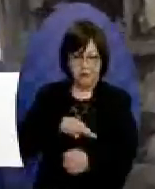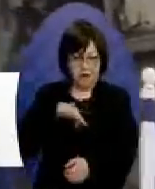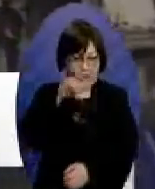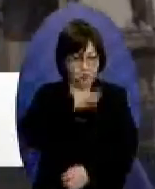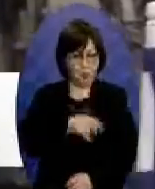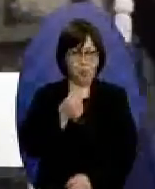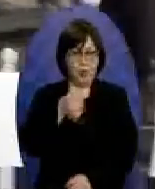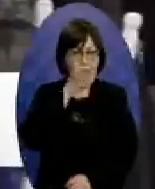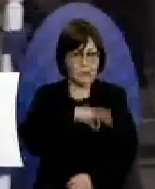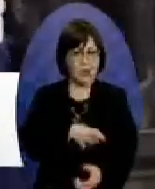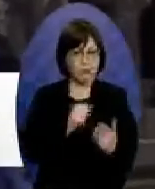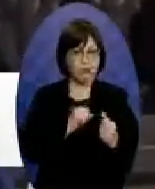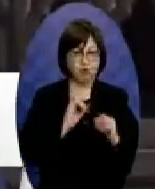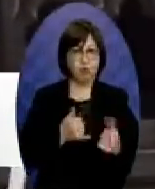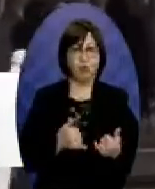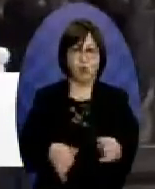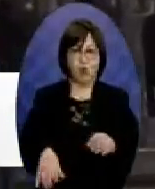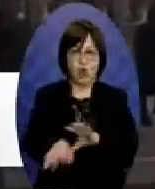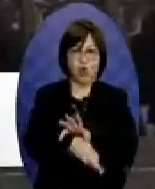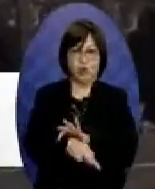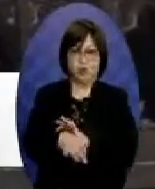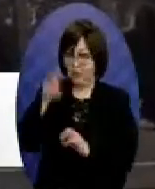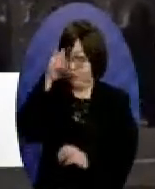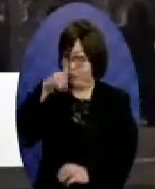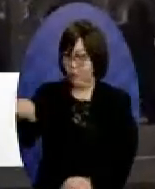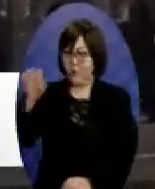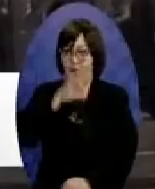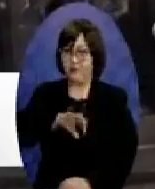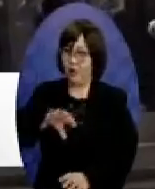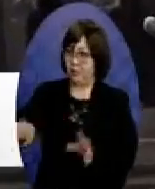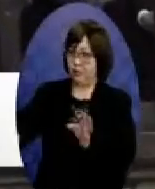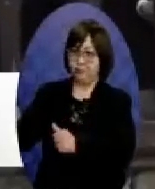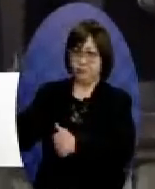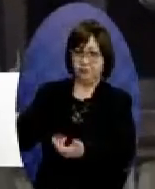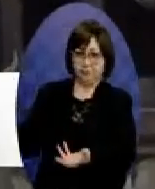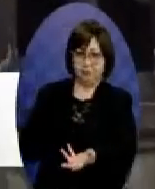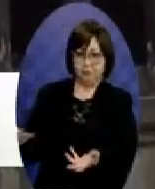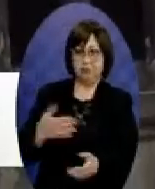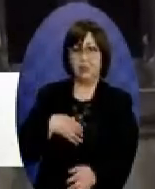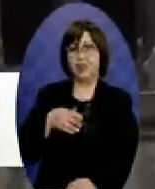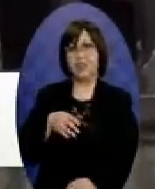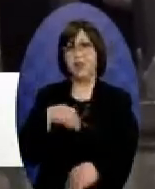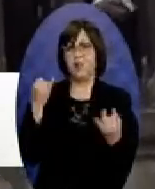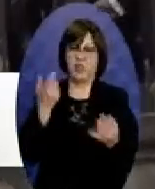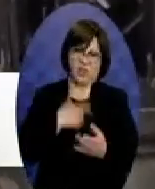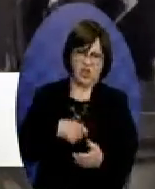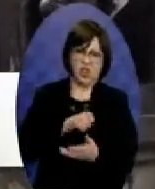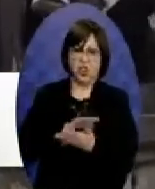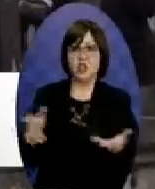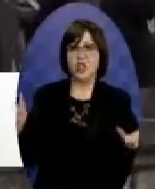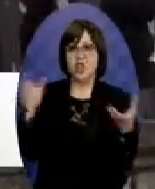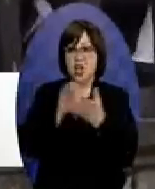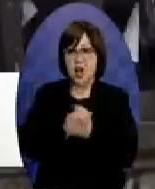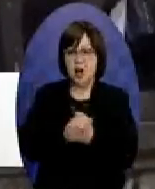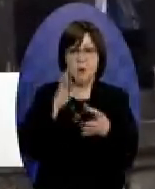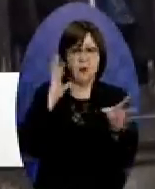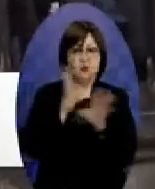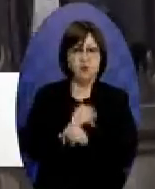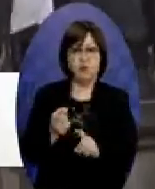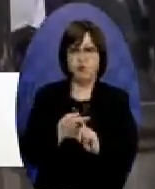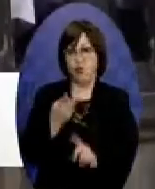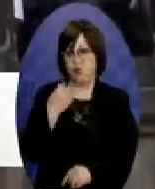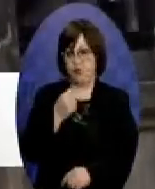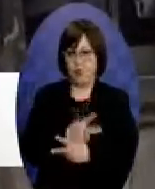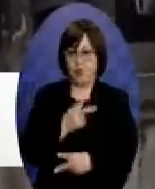олж авав гэвэл юу ч аваагүй юм байна. За парламентын гишүүн Марин Лепен шинэ гэрээ байгуулсантай холбогдуулан үндсэн